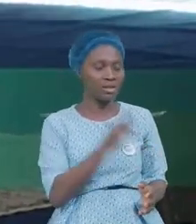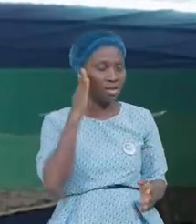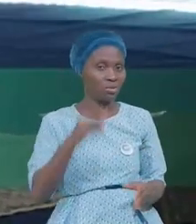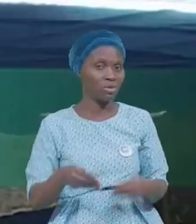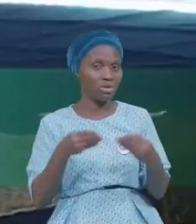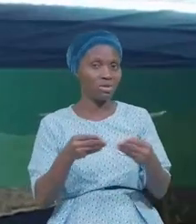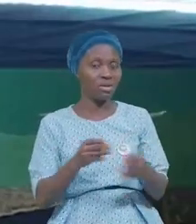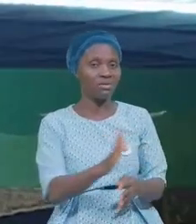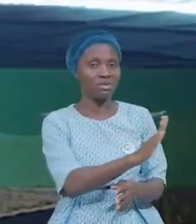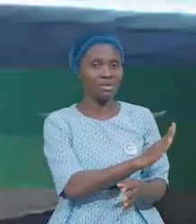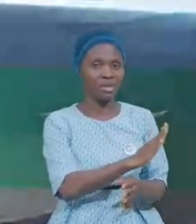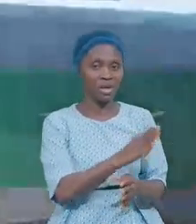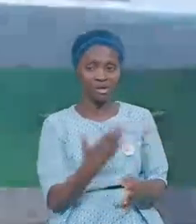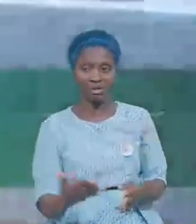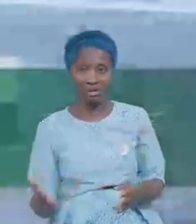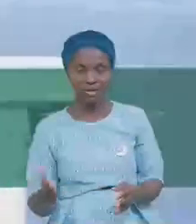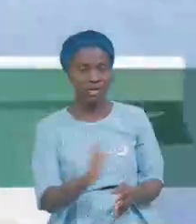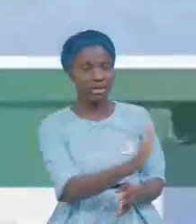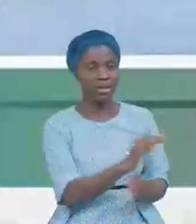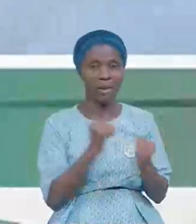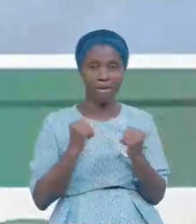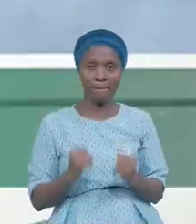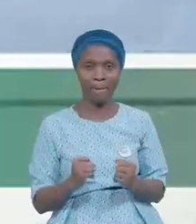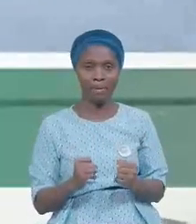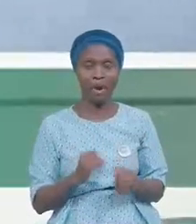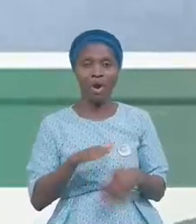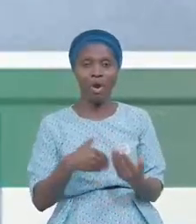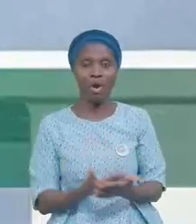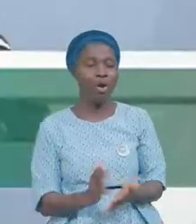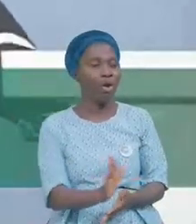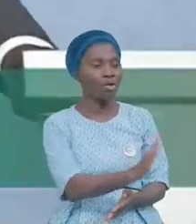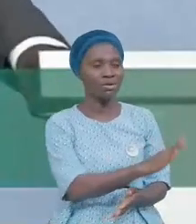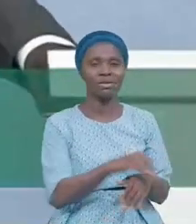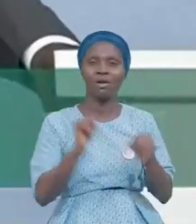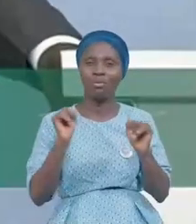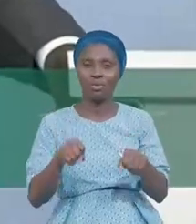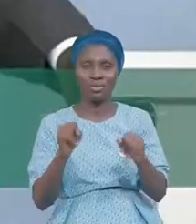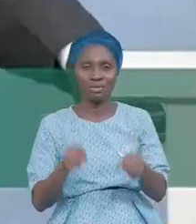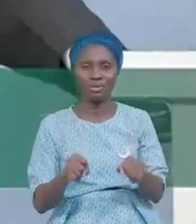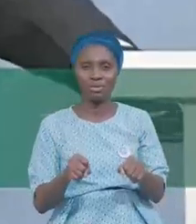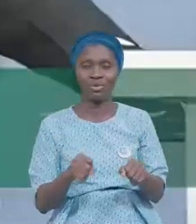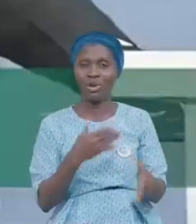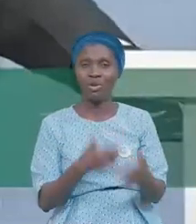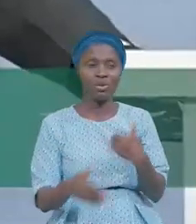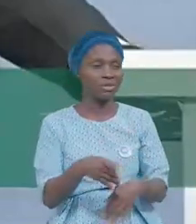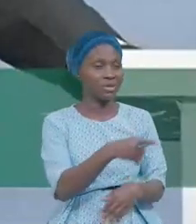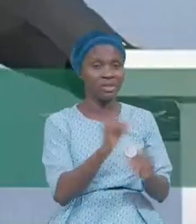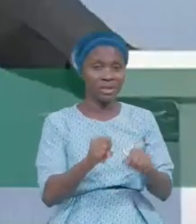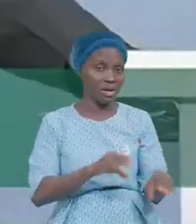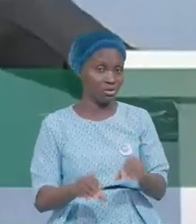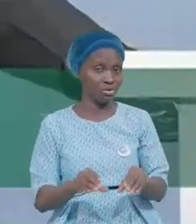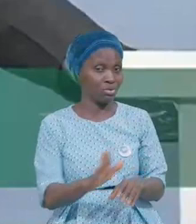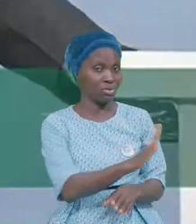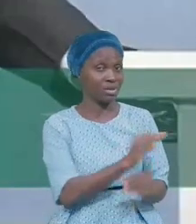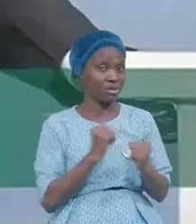leur bien, ils donnent toutes les possibilités de ce qu'ils peuvent faire et de leur force à